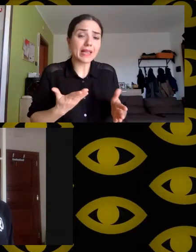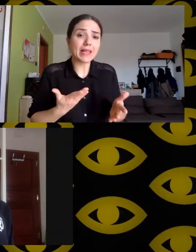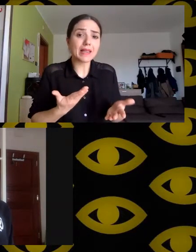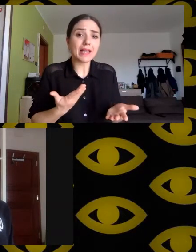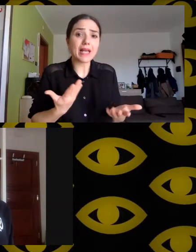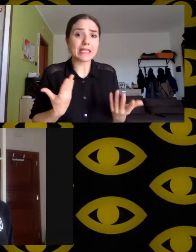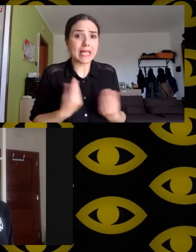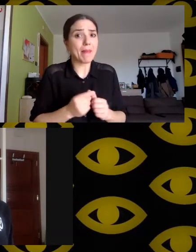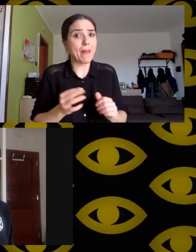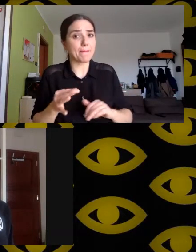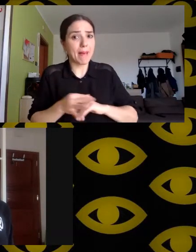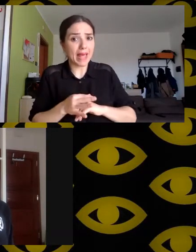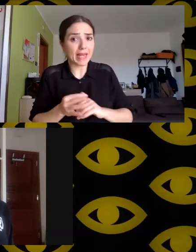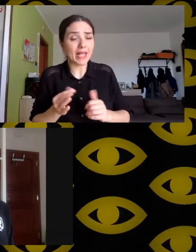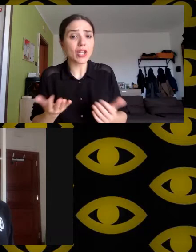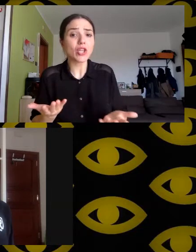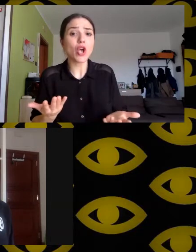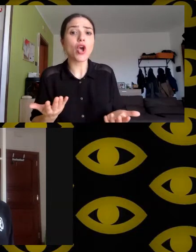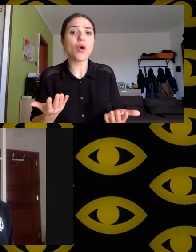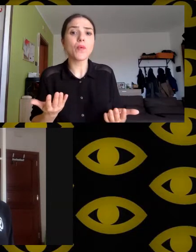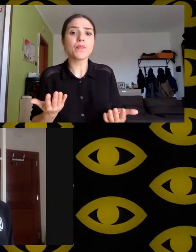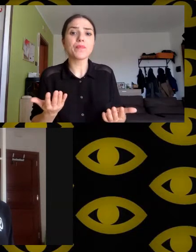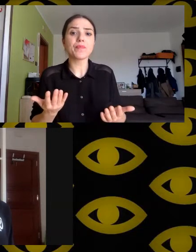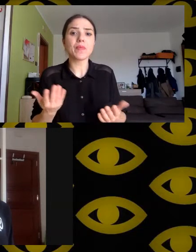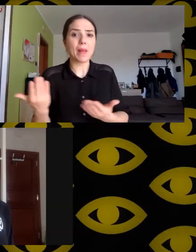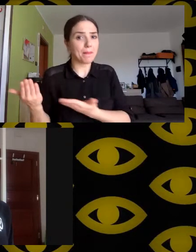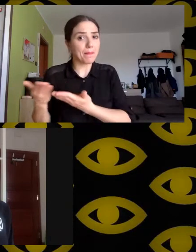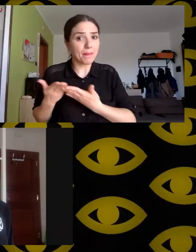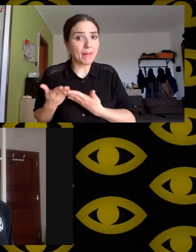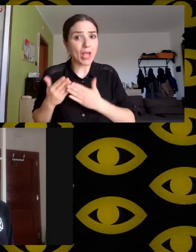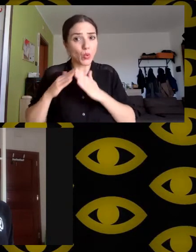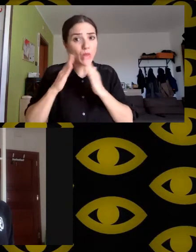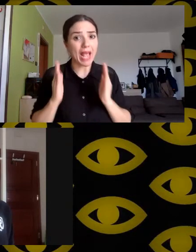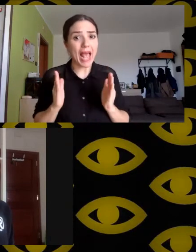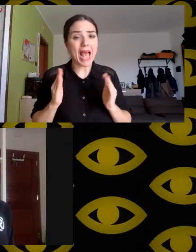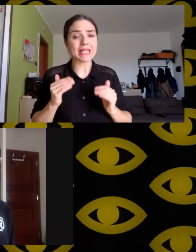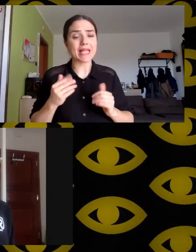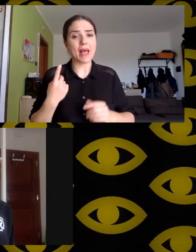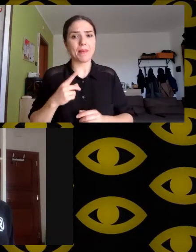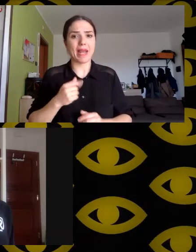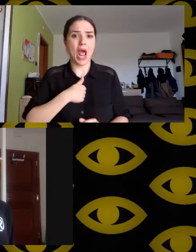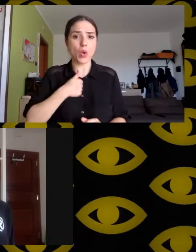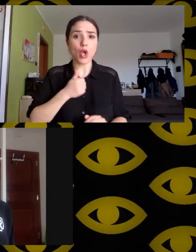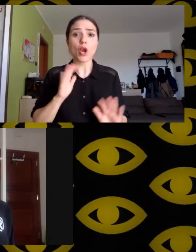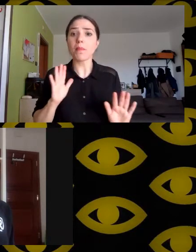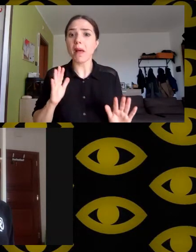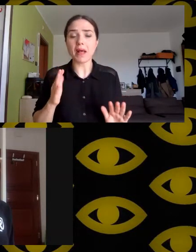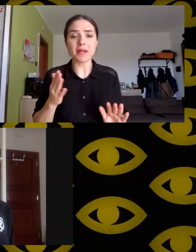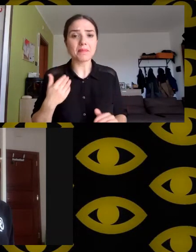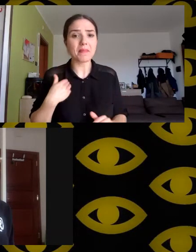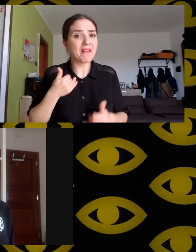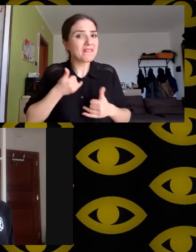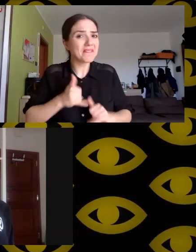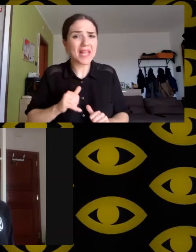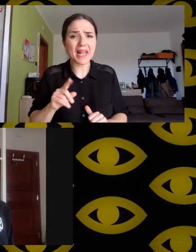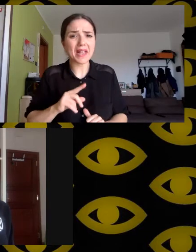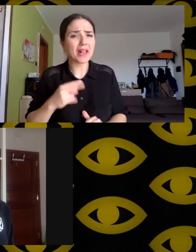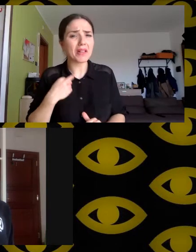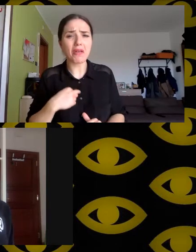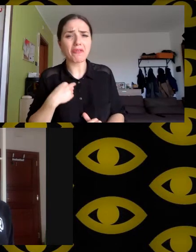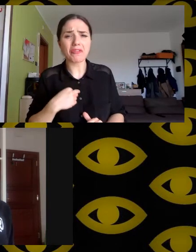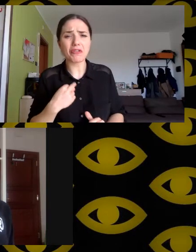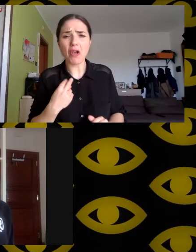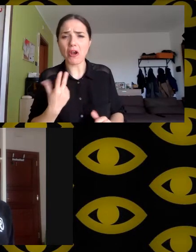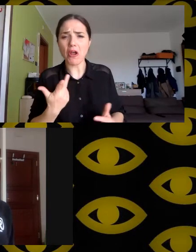anche a mio marito, che mi aiuta con delle cose in casa per essere assolutamente autonoma. Però lo sono, i miei figli